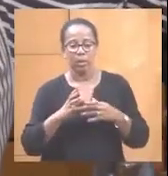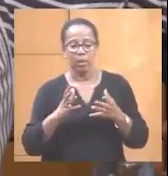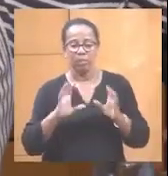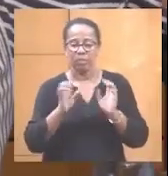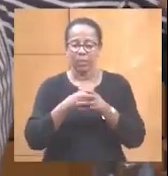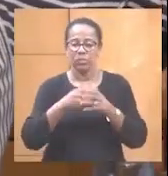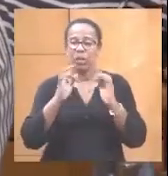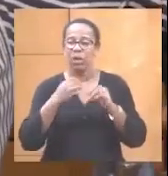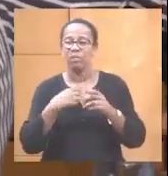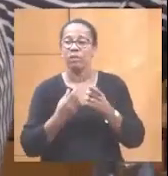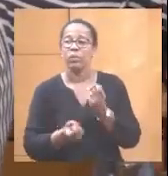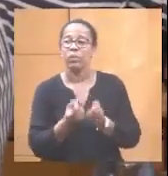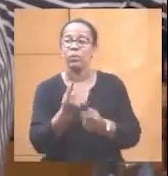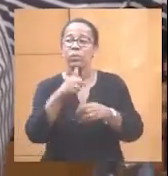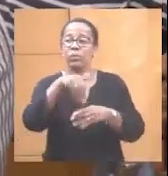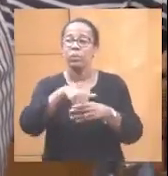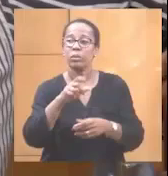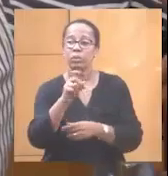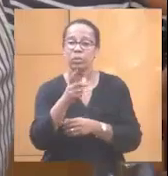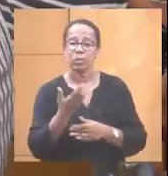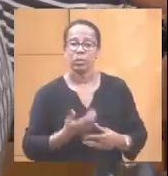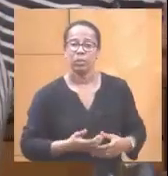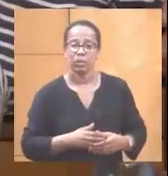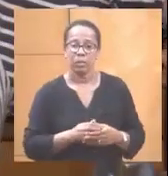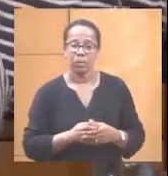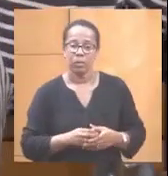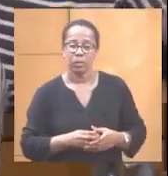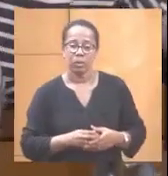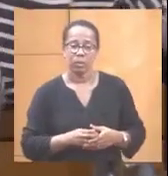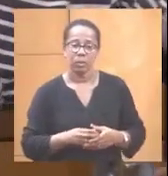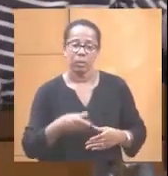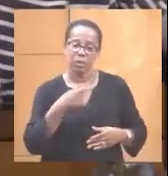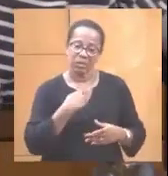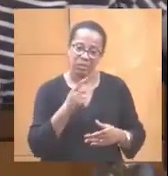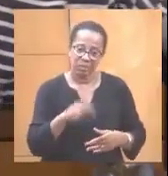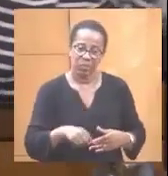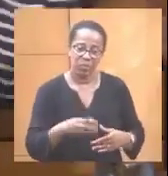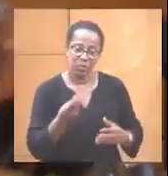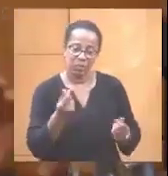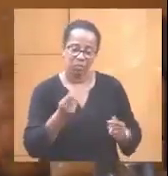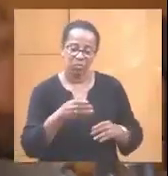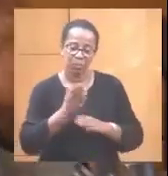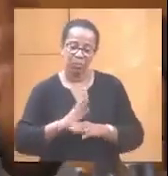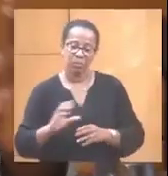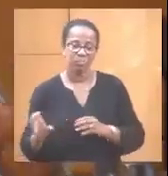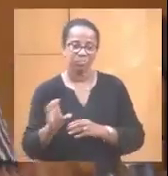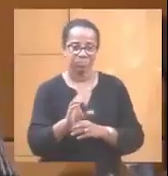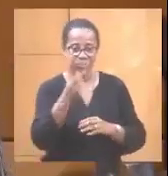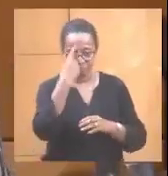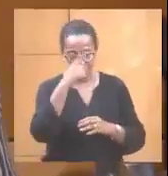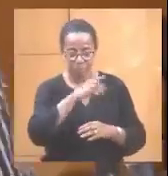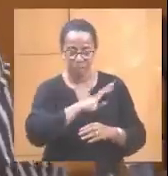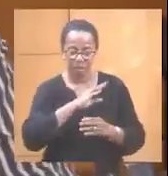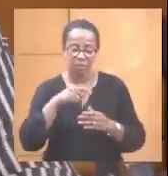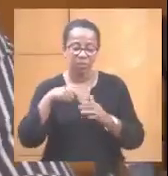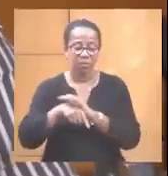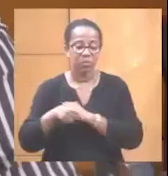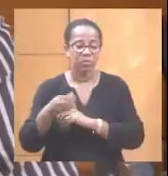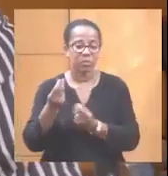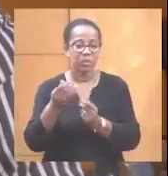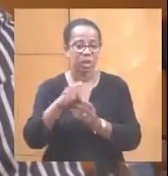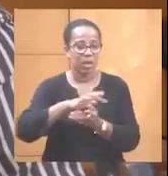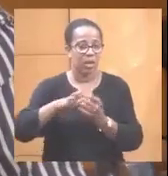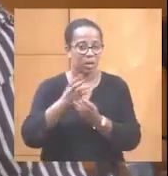faut abonder les sommes que nous mettons, que nous investissons sur les jeunes par le Fonds social européen. Donc il faut